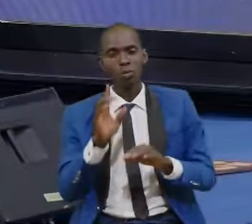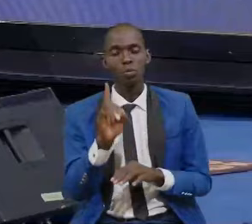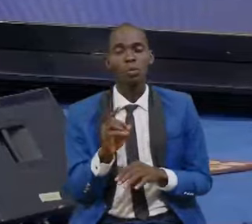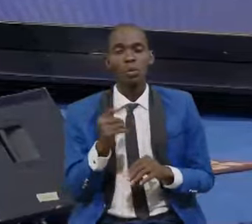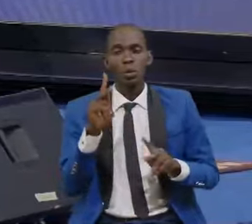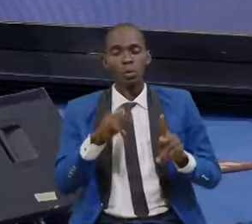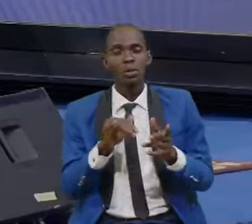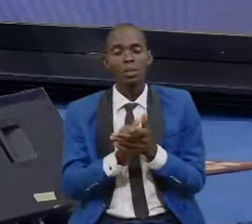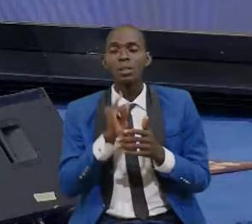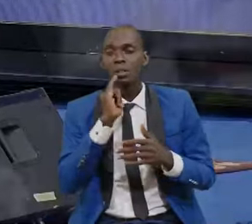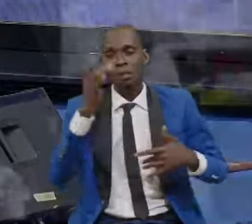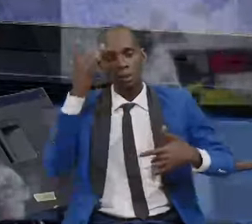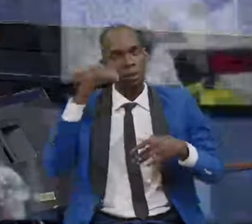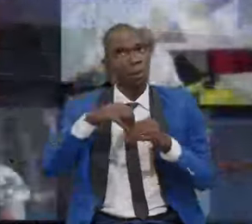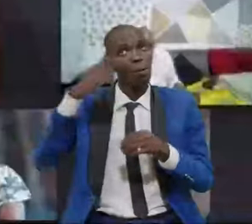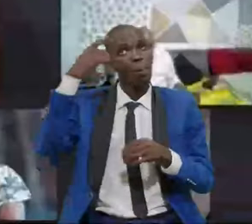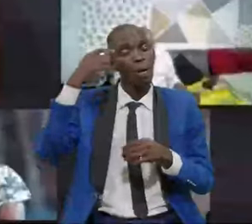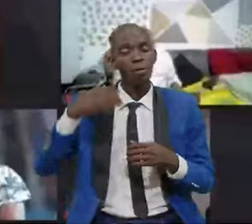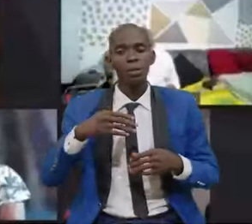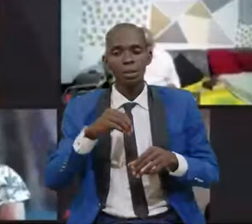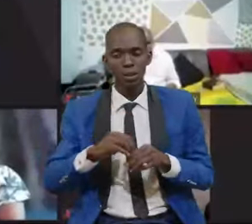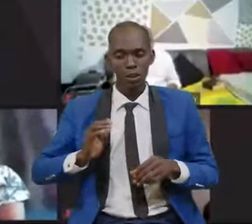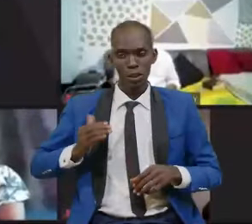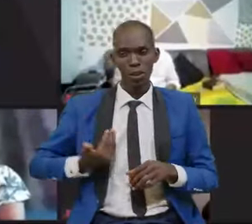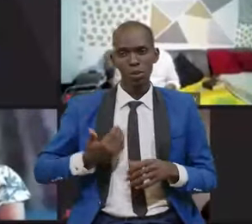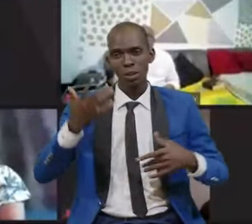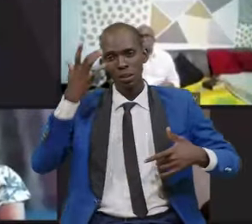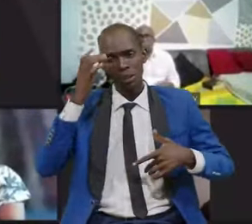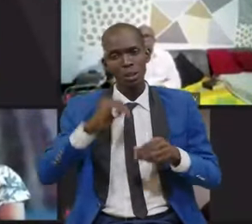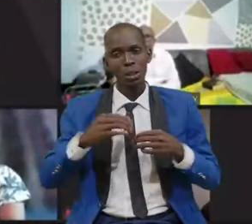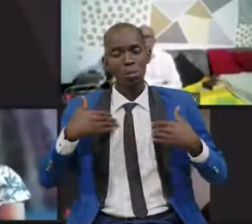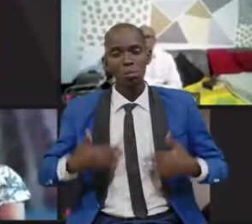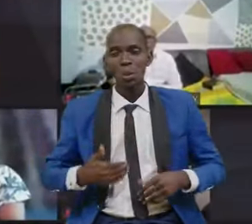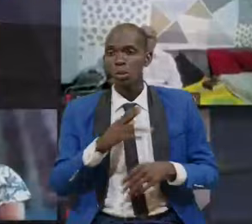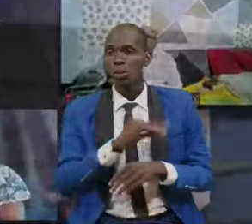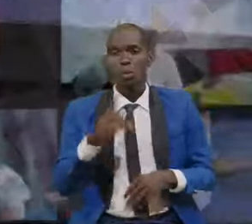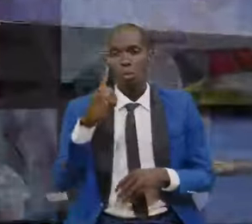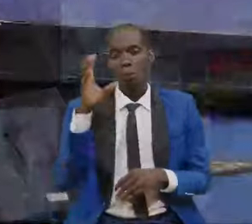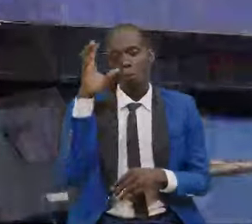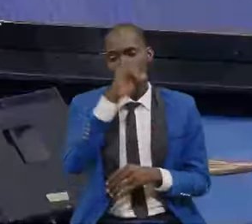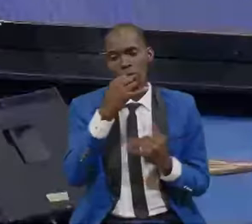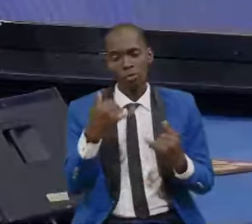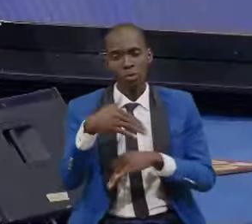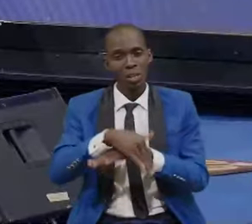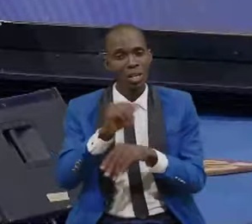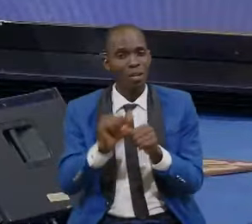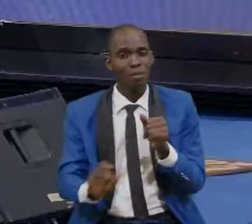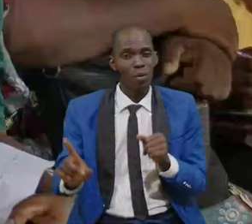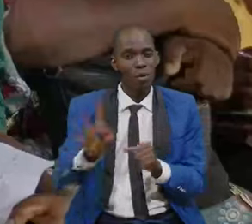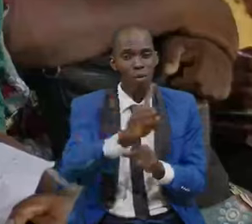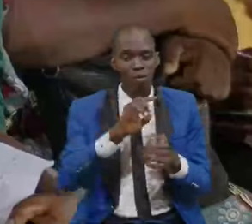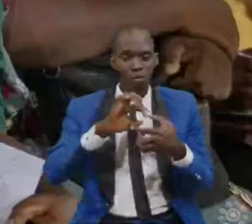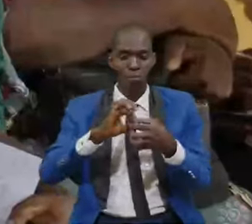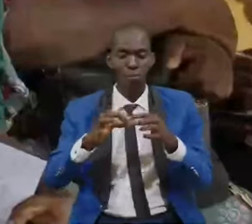qui est malade dans le cœur, dans le cerveau, dans l'âme, malade dans le corps, sans exception ce soir. Les liens de chacun